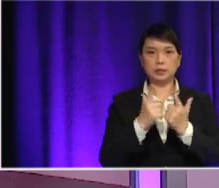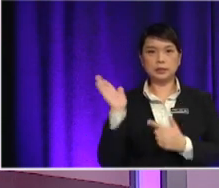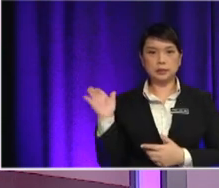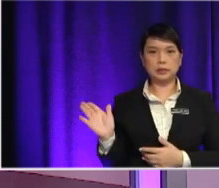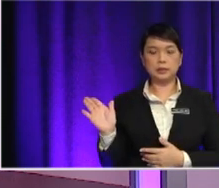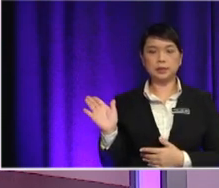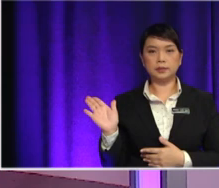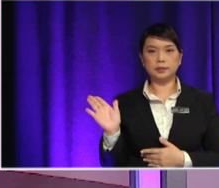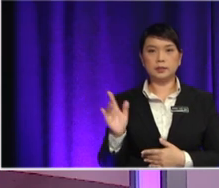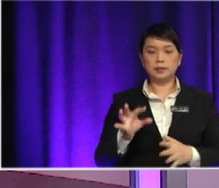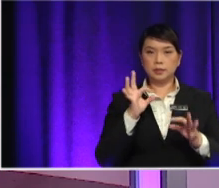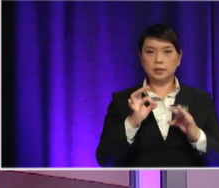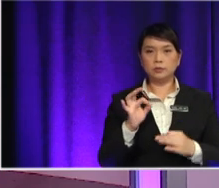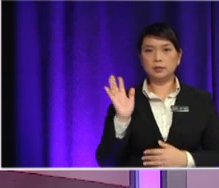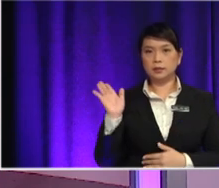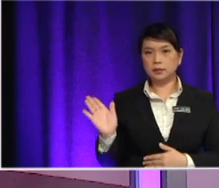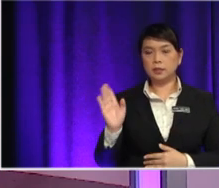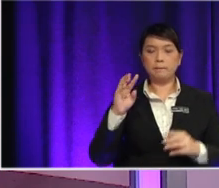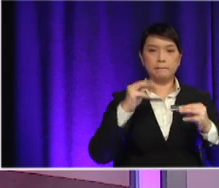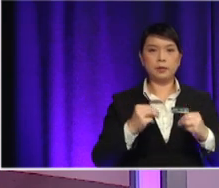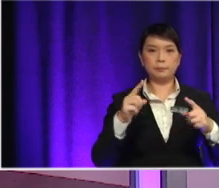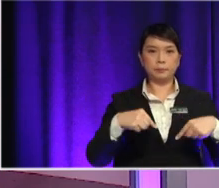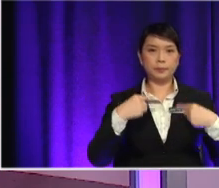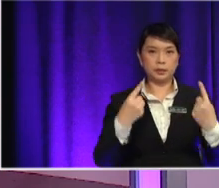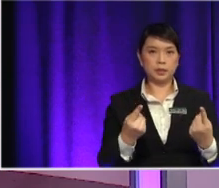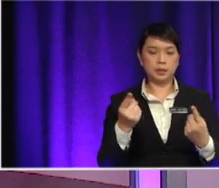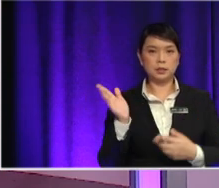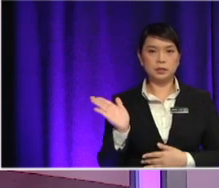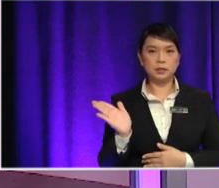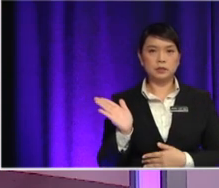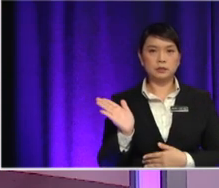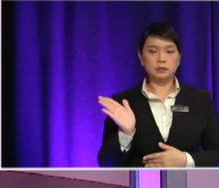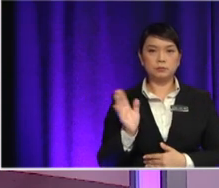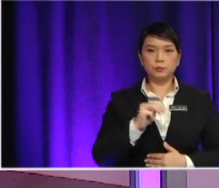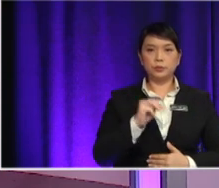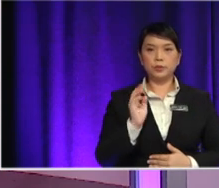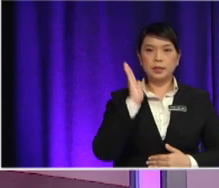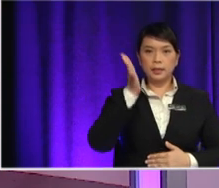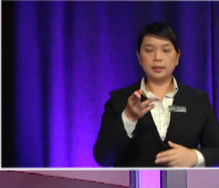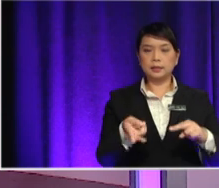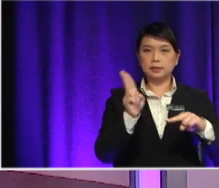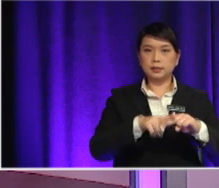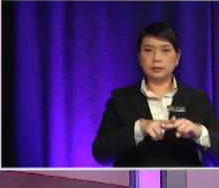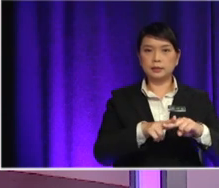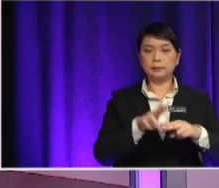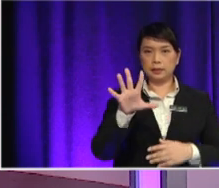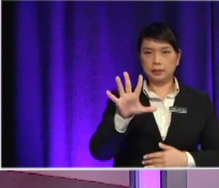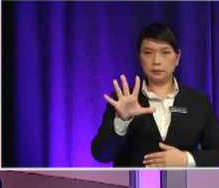149.5, nak pergi kepada 154.5, maksudnya murid akan tambah dengan